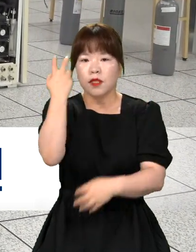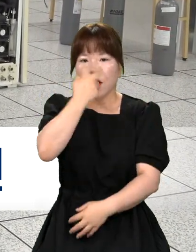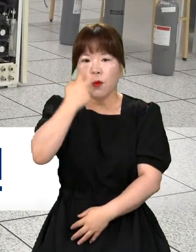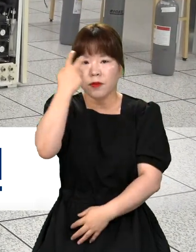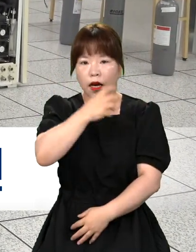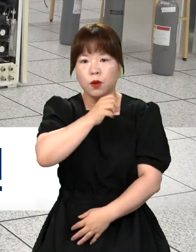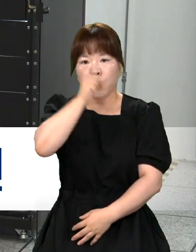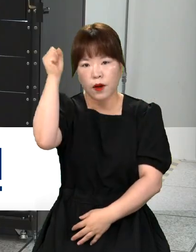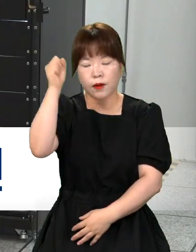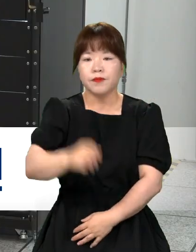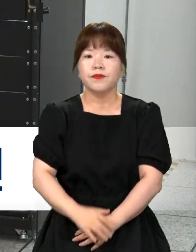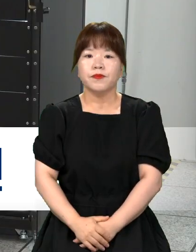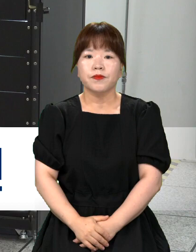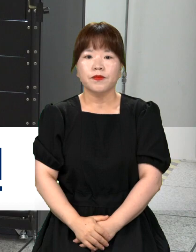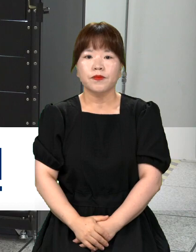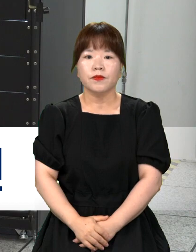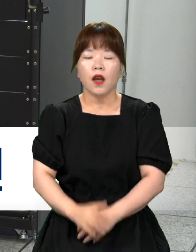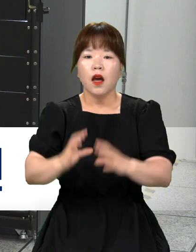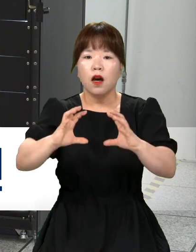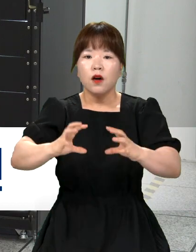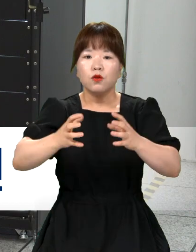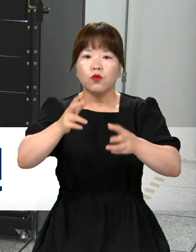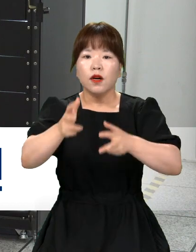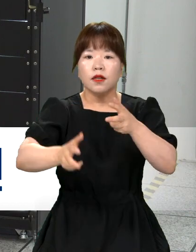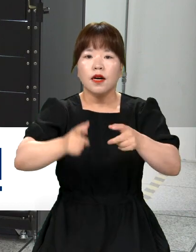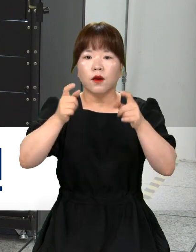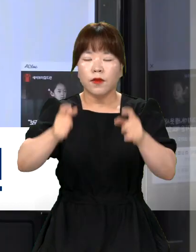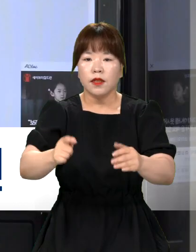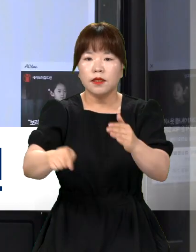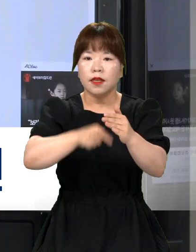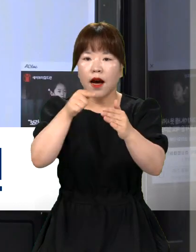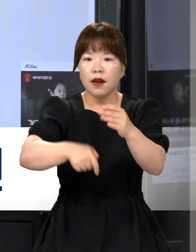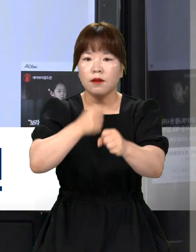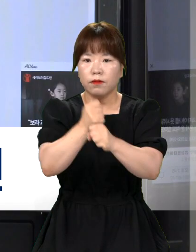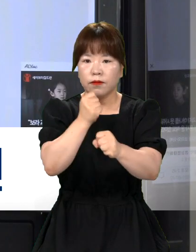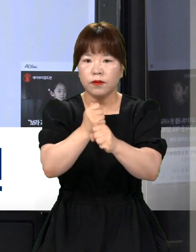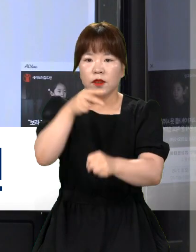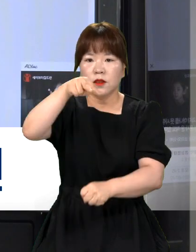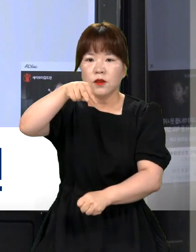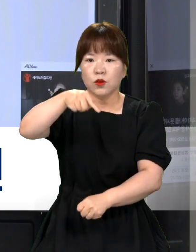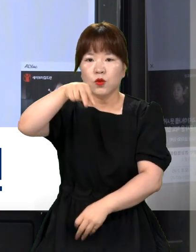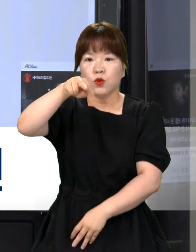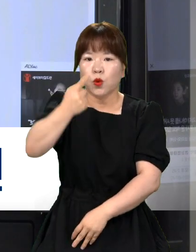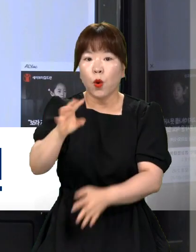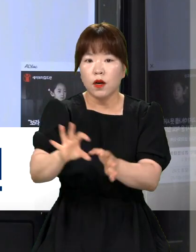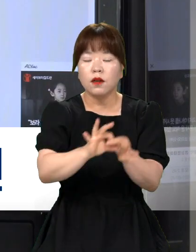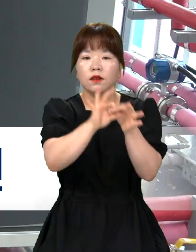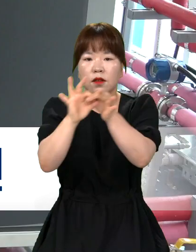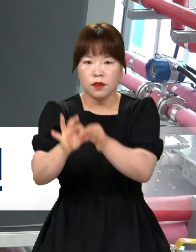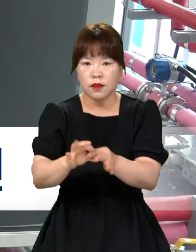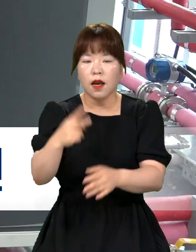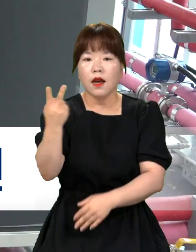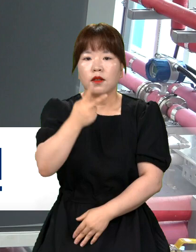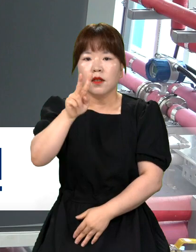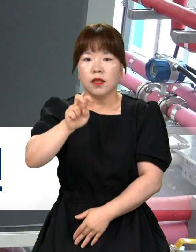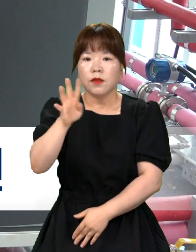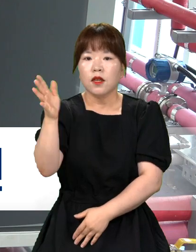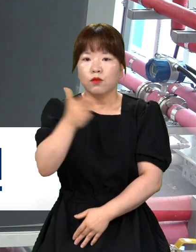예비타당성 조사를 통과했습니다 포항 블루밸리 국가산단 내에 조성되는 수소 클러스터는